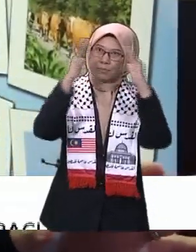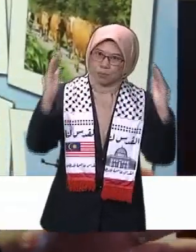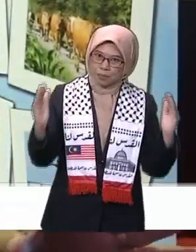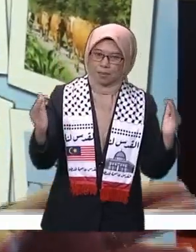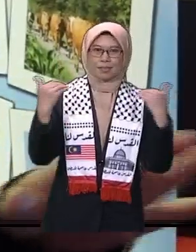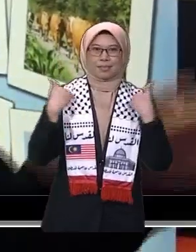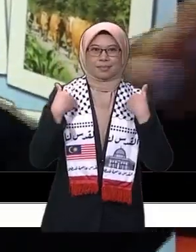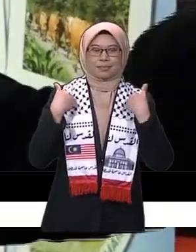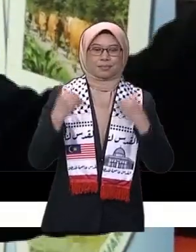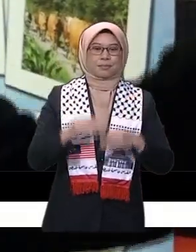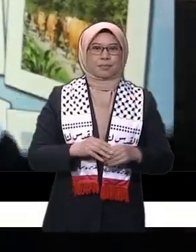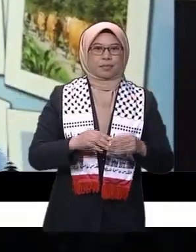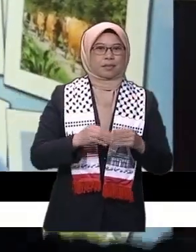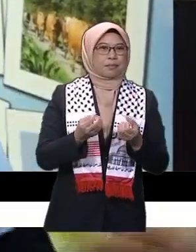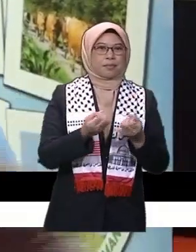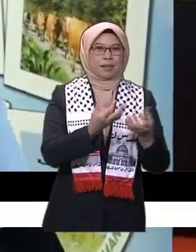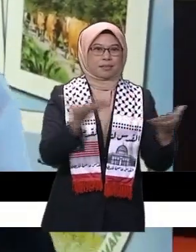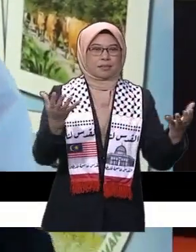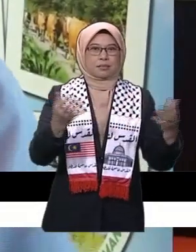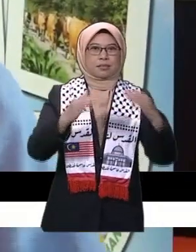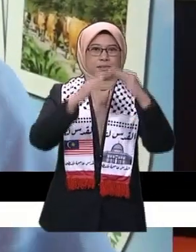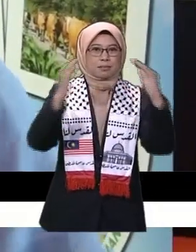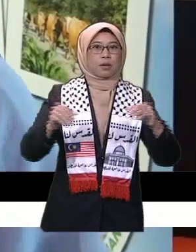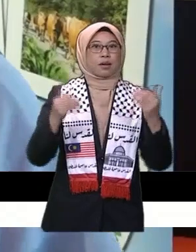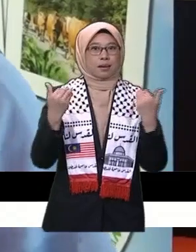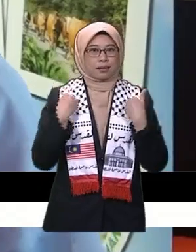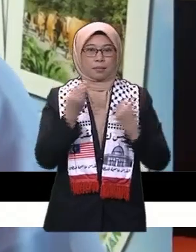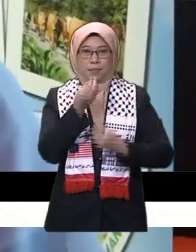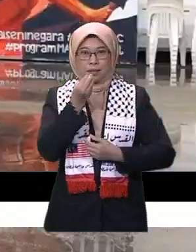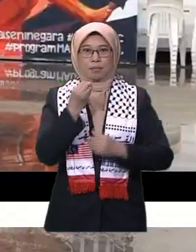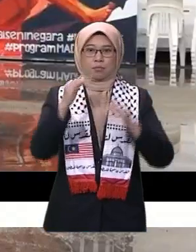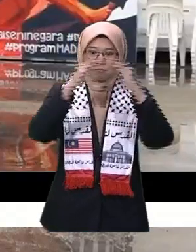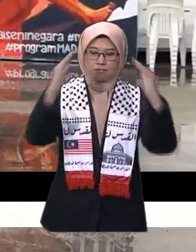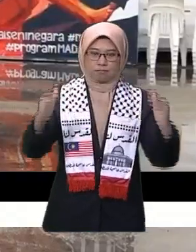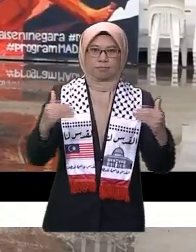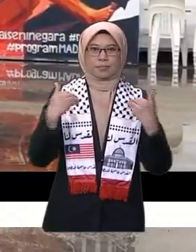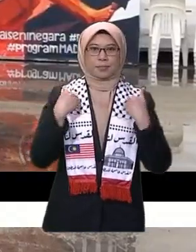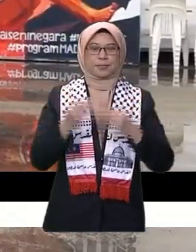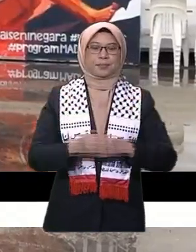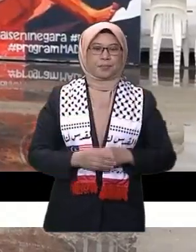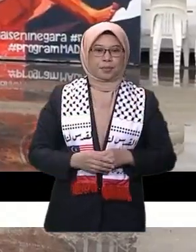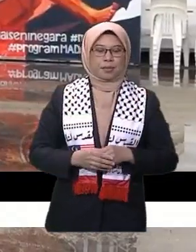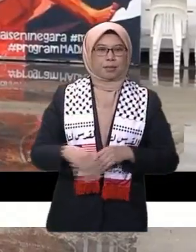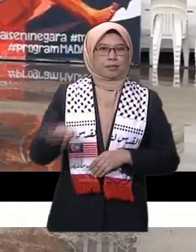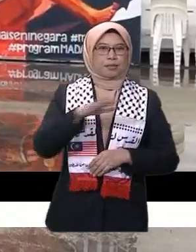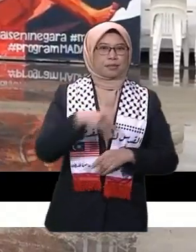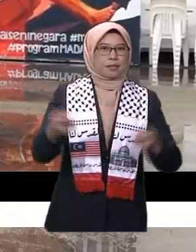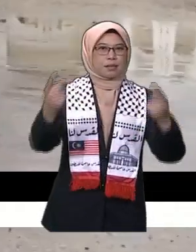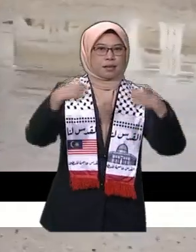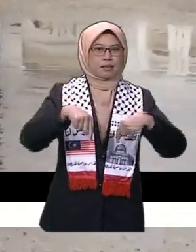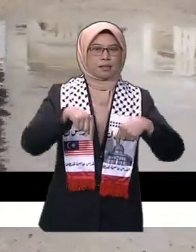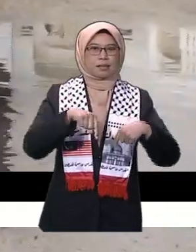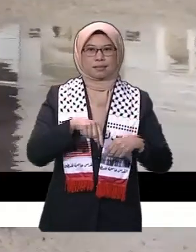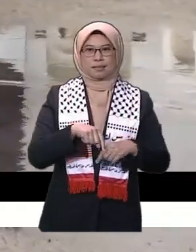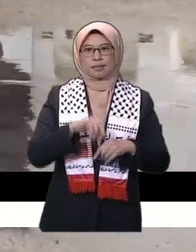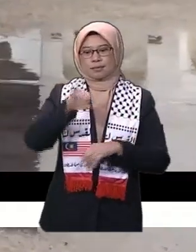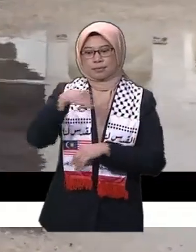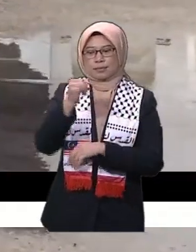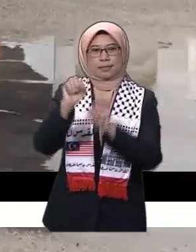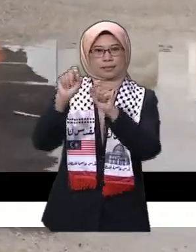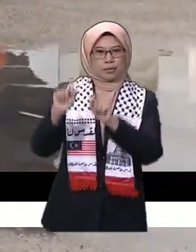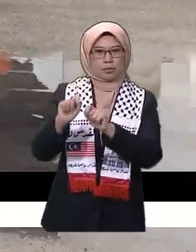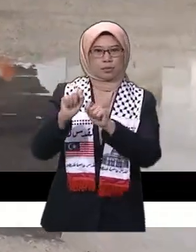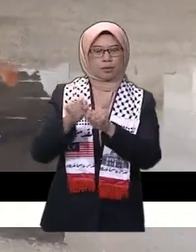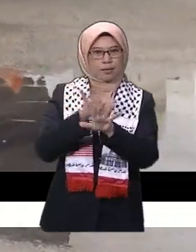maknanya dan banyak tempat-tempat teduh, tempat-tempat makan pun berbumbung. Raslina juga menjangkakan kehadiran pengunjung pada Jumaat dan Sabtu